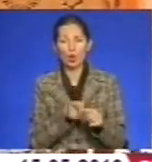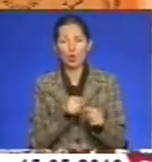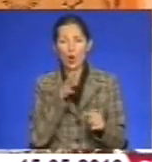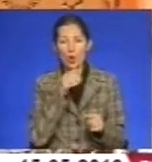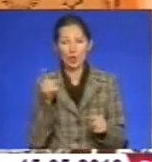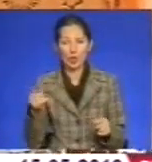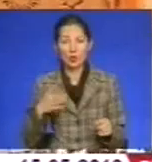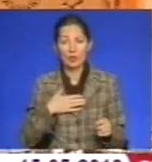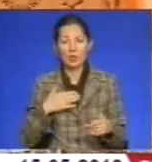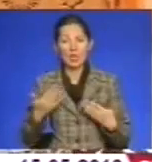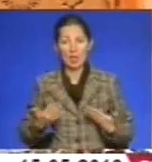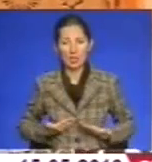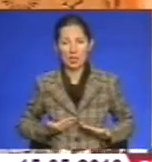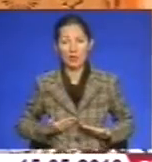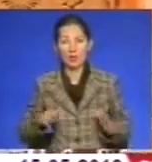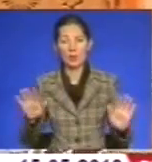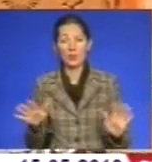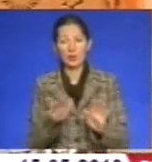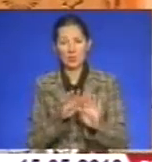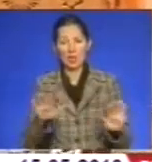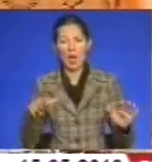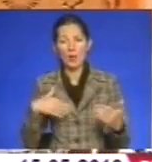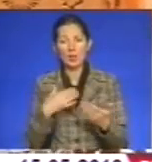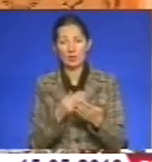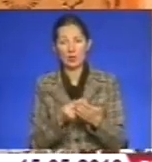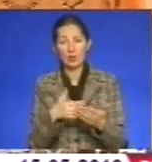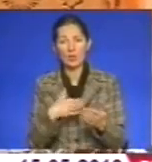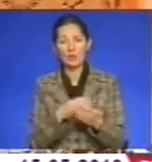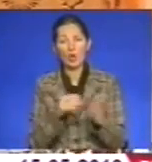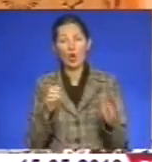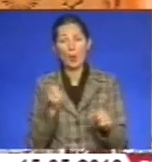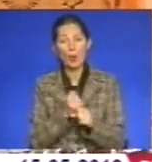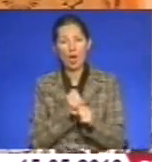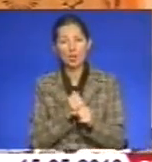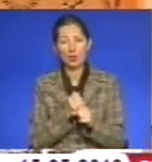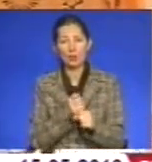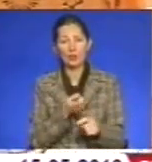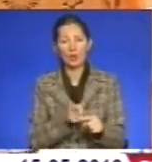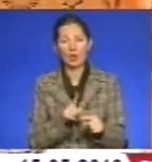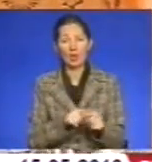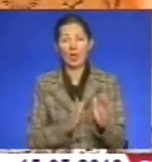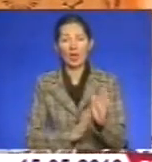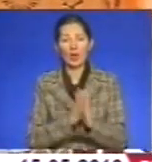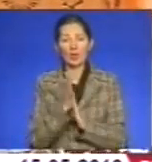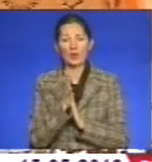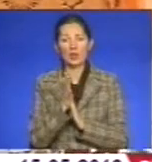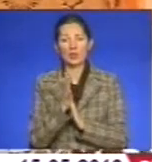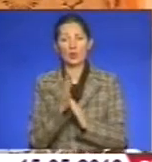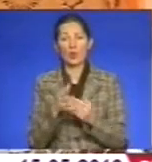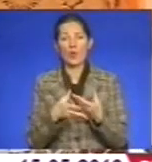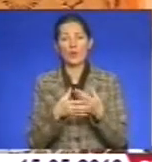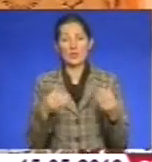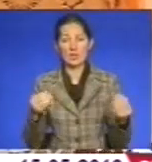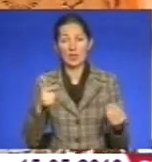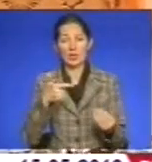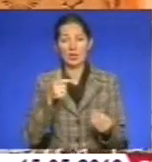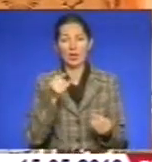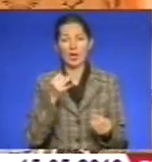нас живить піснями, своєю працею, який виріс у веснянки, в